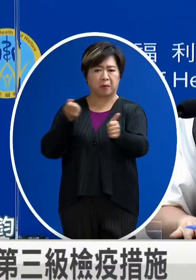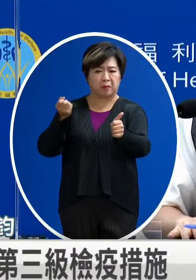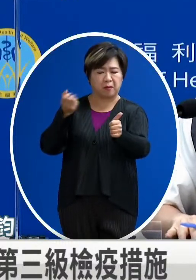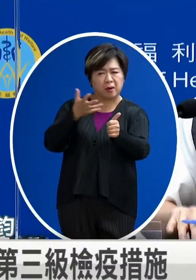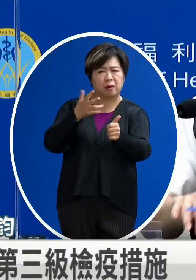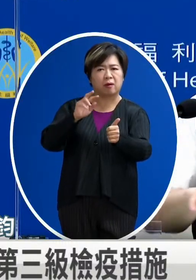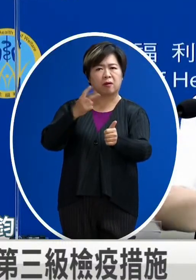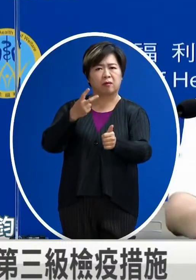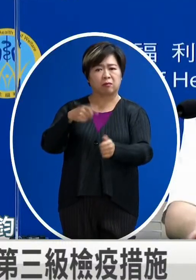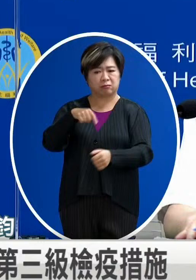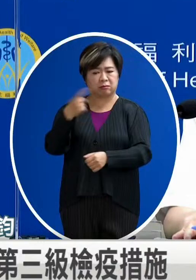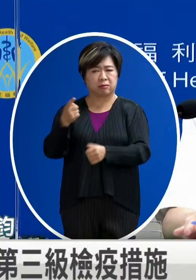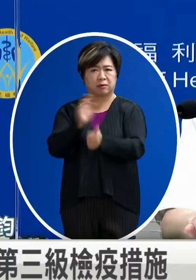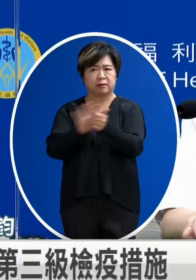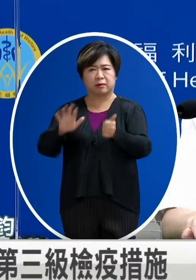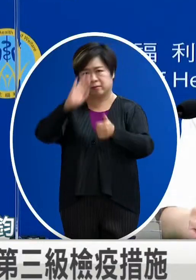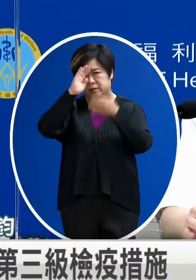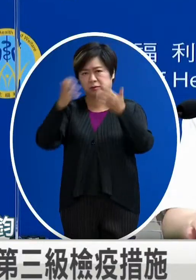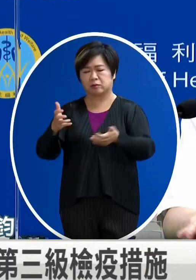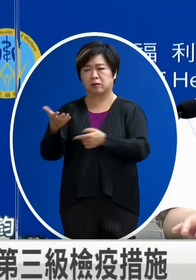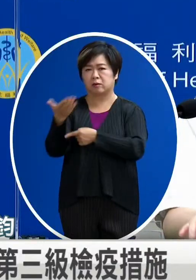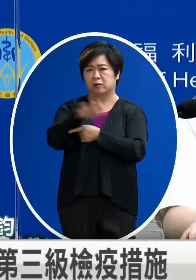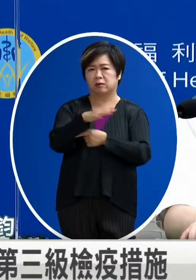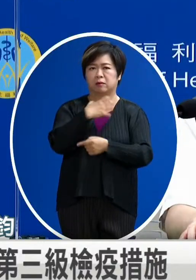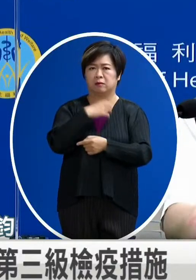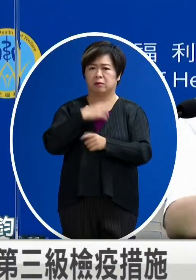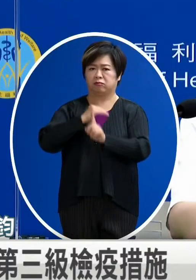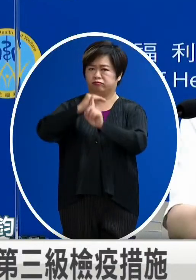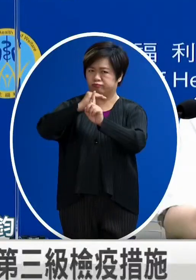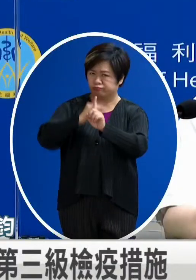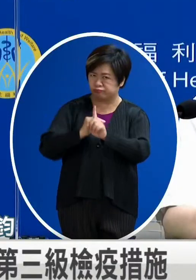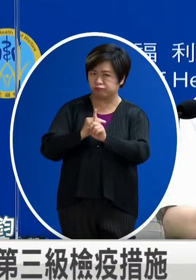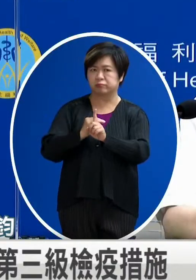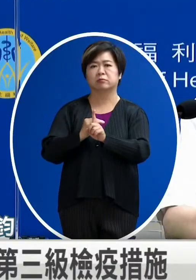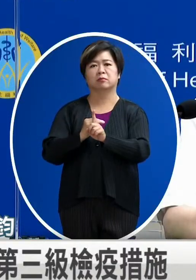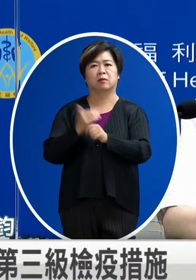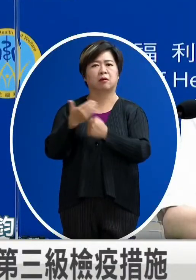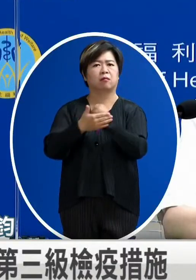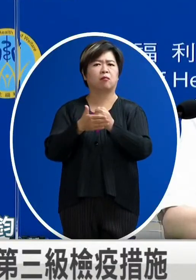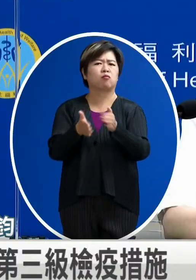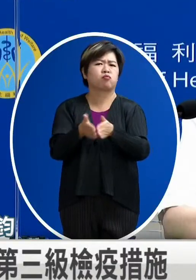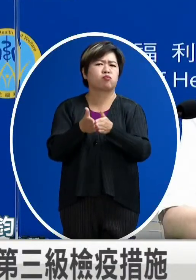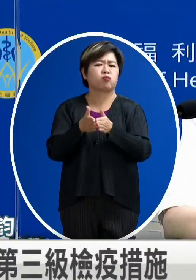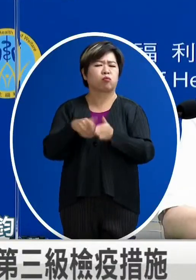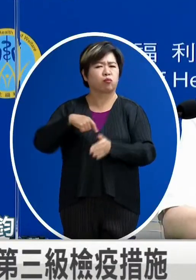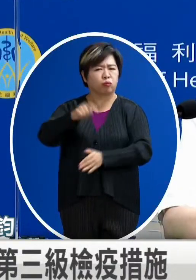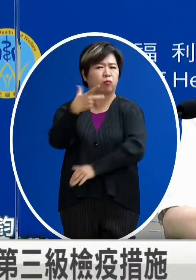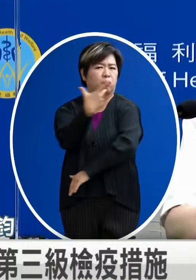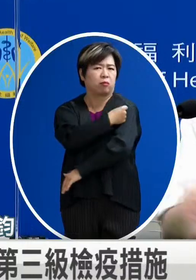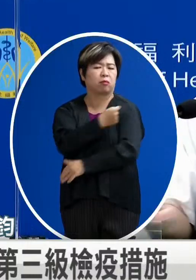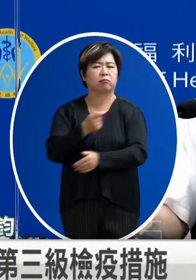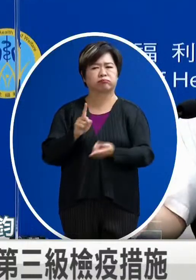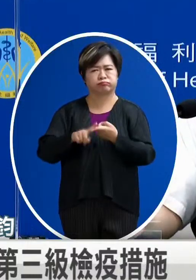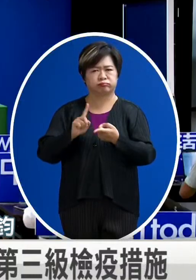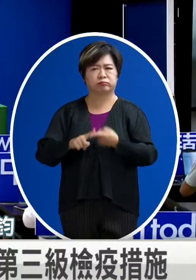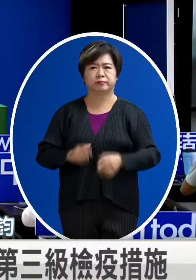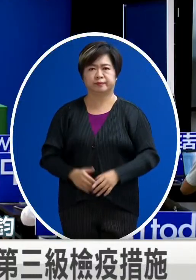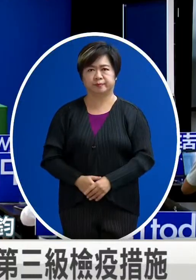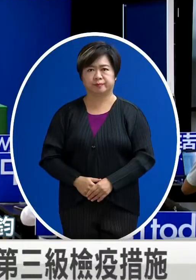跟后续得到重症跟死亡的风险，所以还是呼吁大家还是要去完整的接种疫苗。以上报